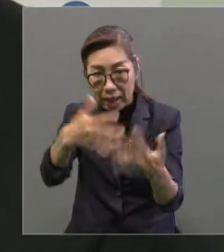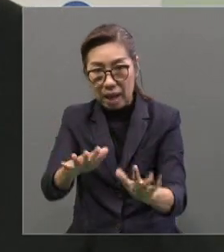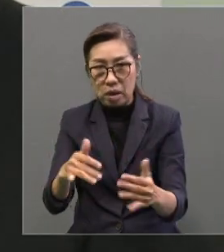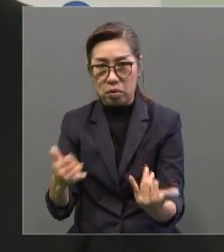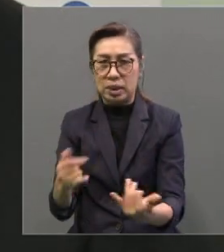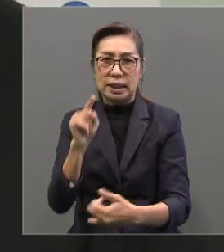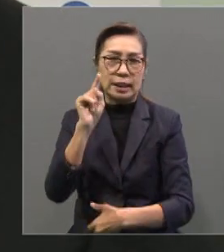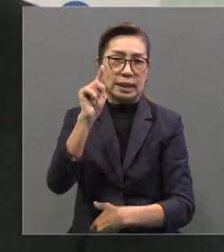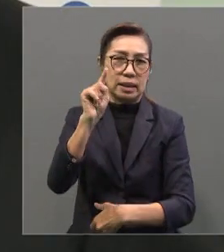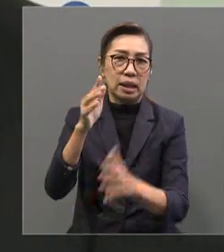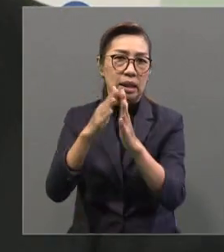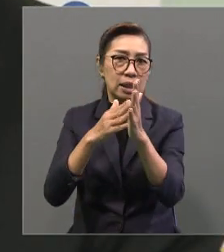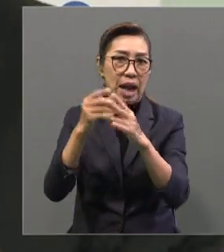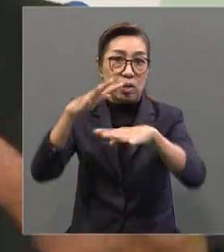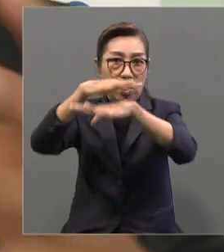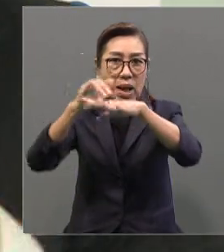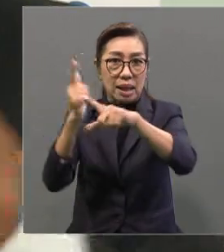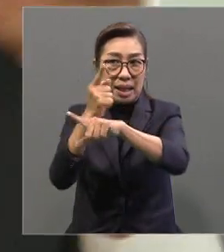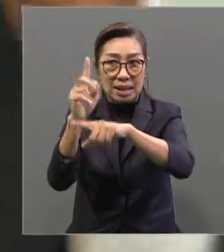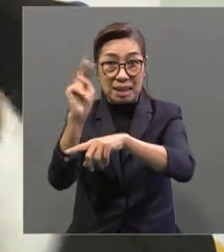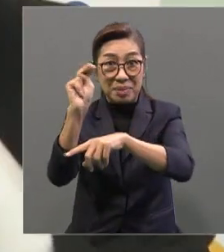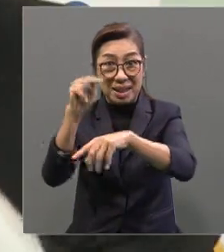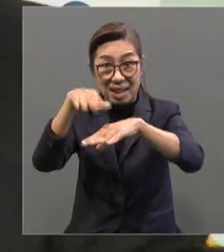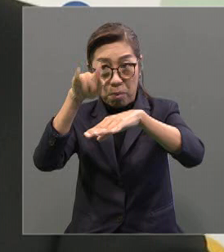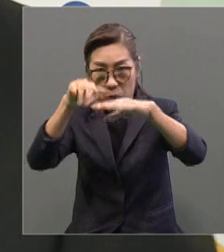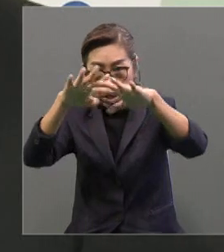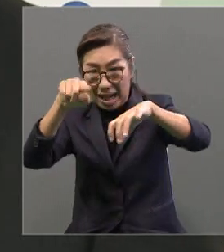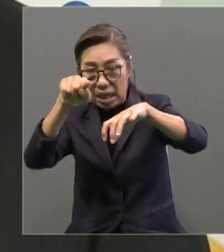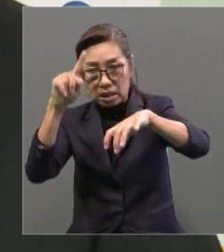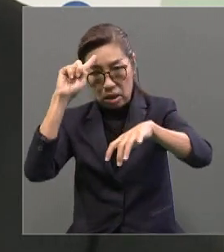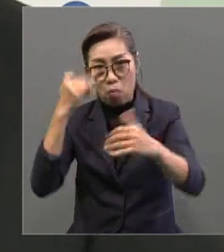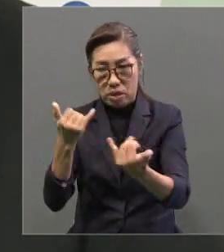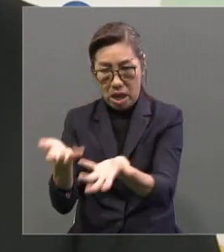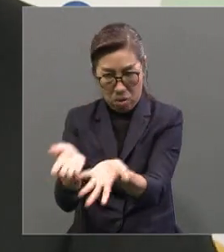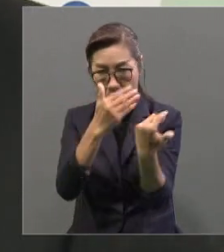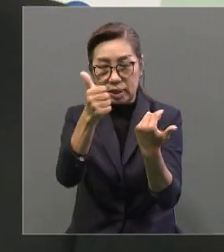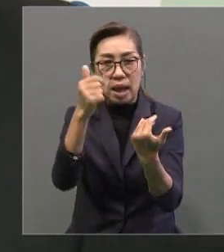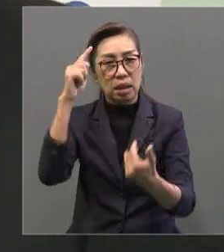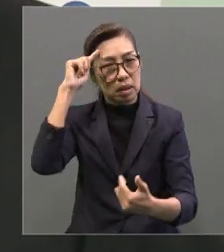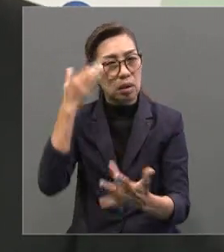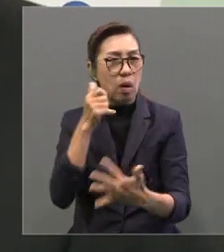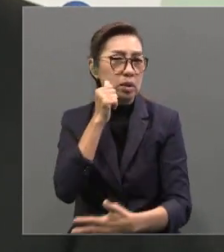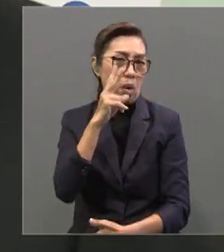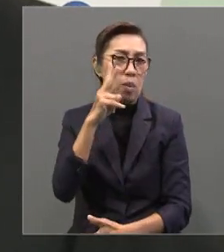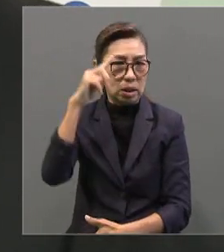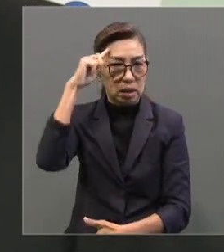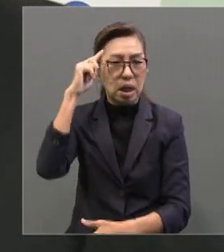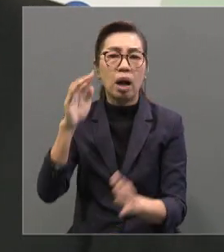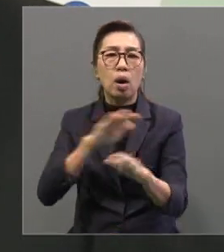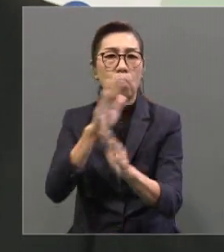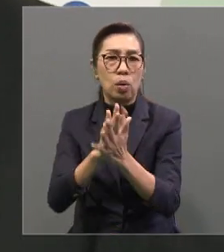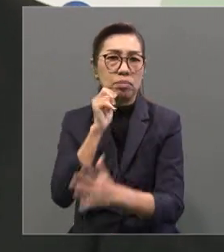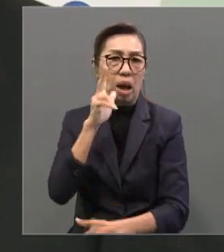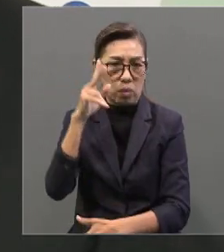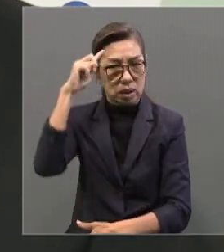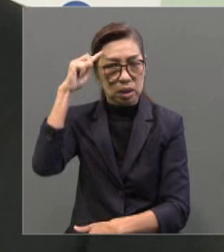วทรัสสีฟ้าหรือว่าโครงเหล็กสีน้ำเงินด้านบนออกได้แล้วก็คงใช้เวลาผมว่าอย่างน้อยอีก2วันนะก็รวมลงไป3วันนี้จะเ